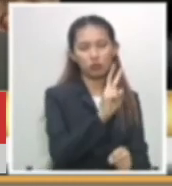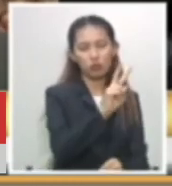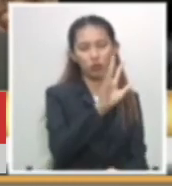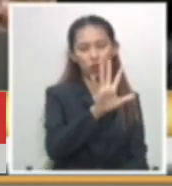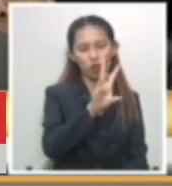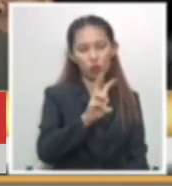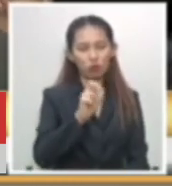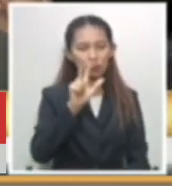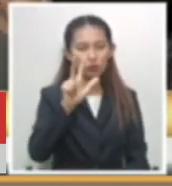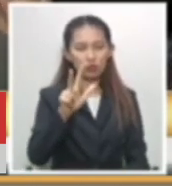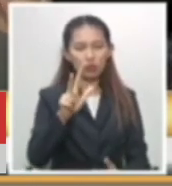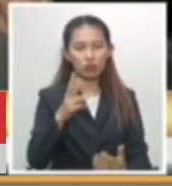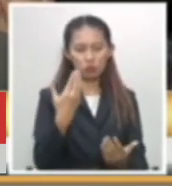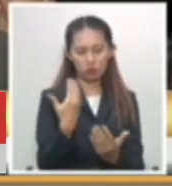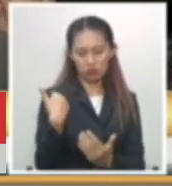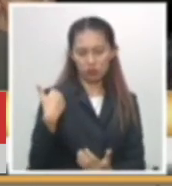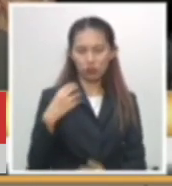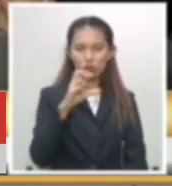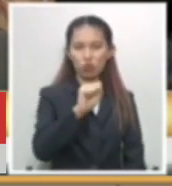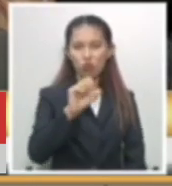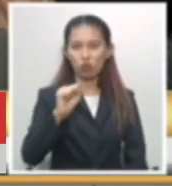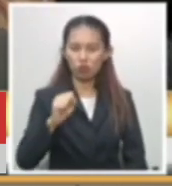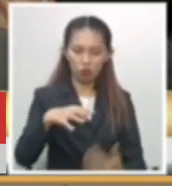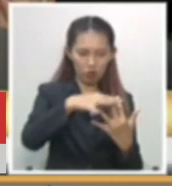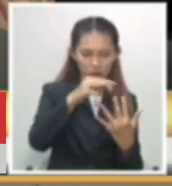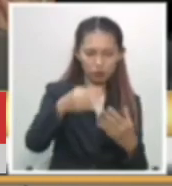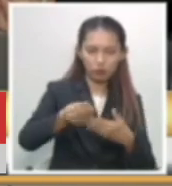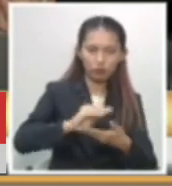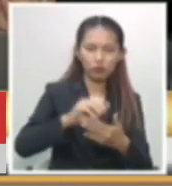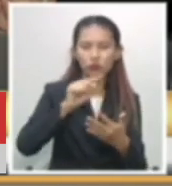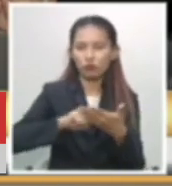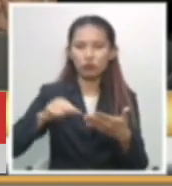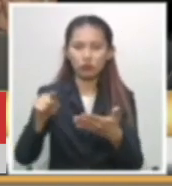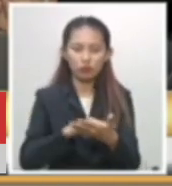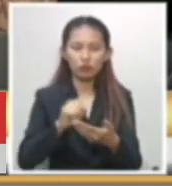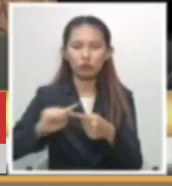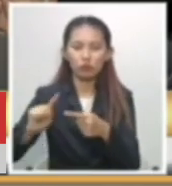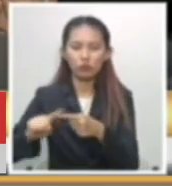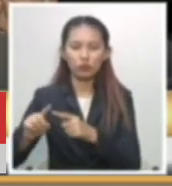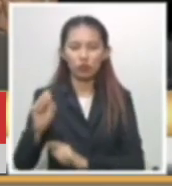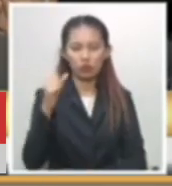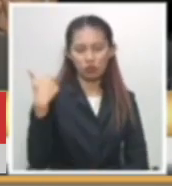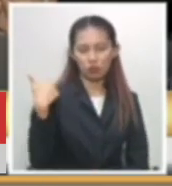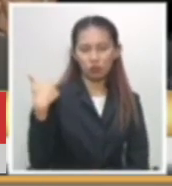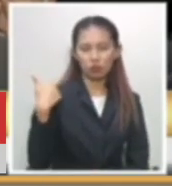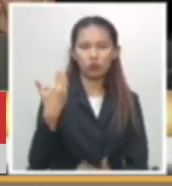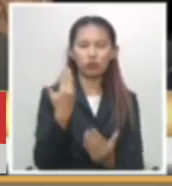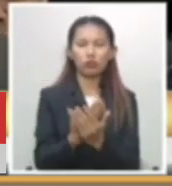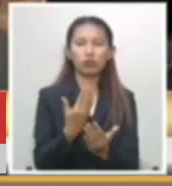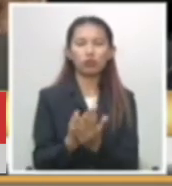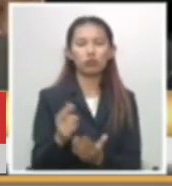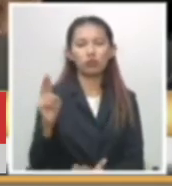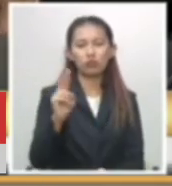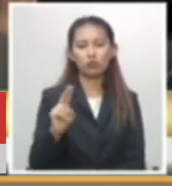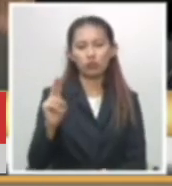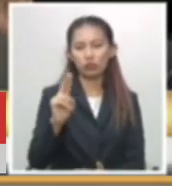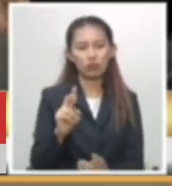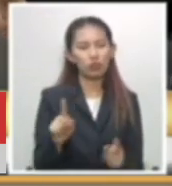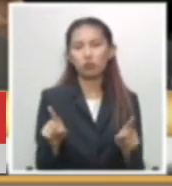ผู้แทนราษฎรที่มาจากการเลือกตั้งมีวุฒิสมาชิก ใช้งบประมาณในหมวดเดีย